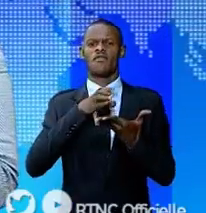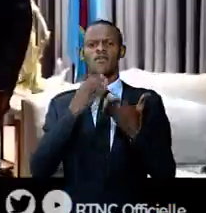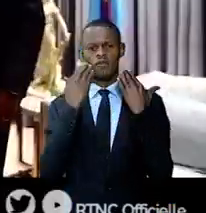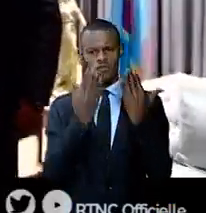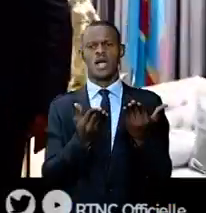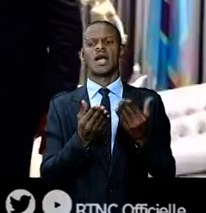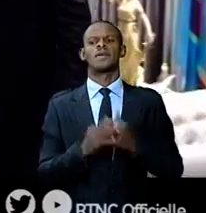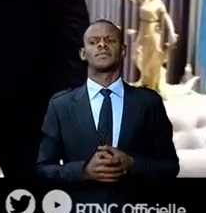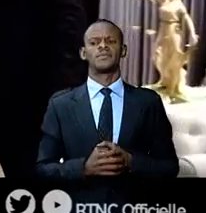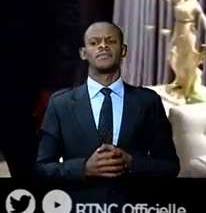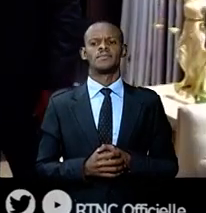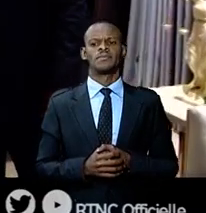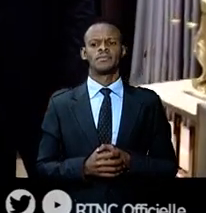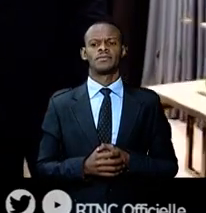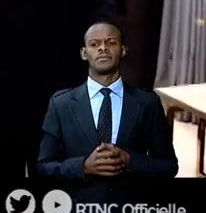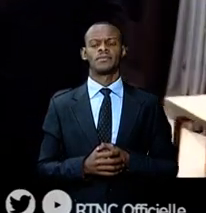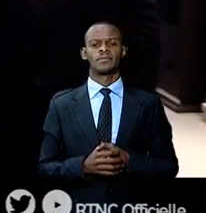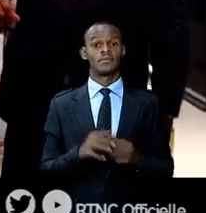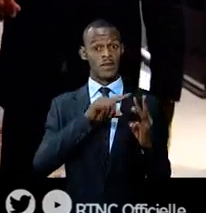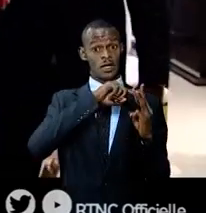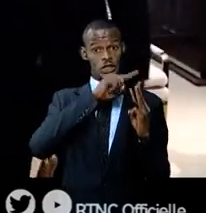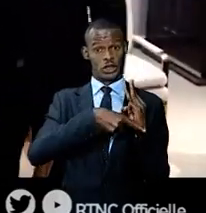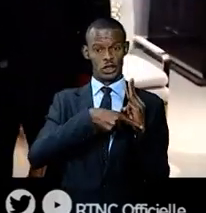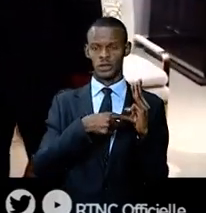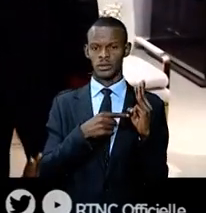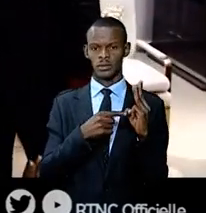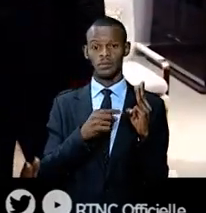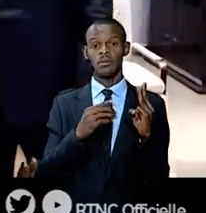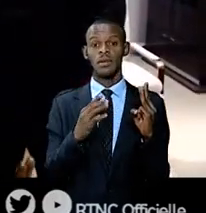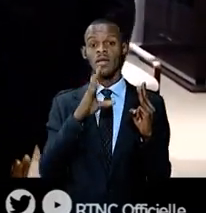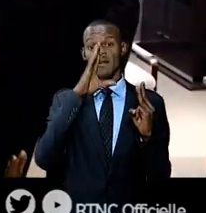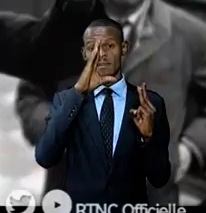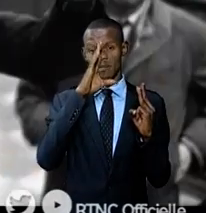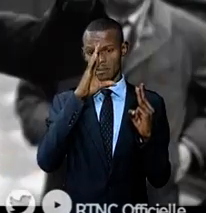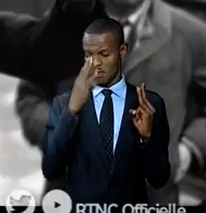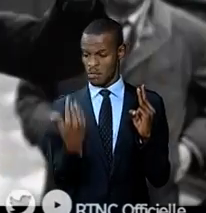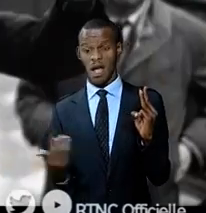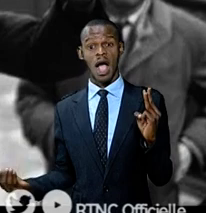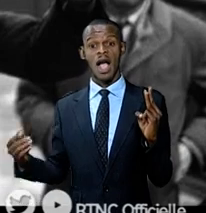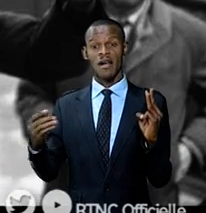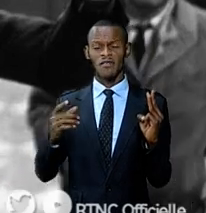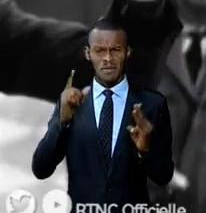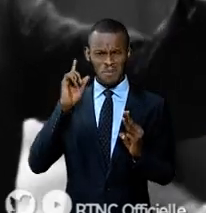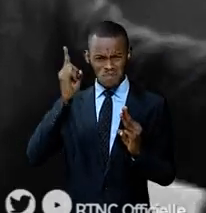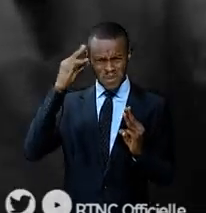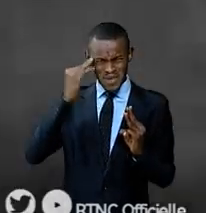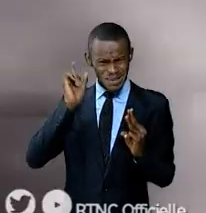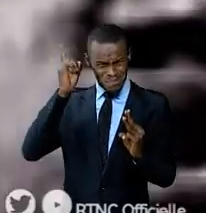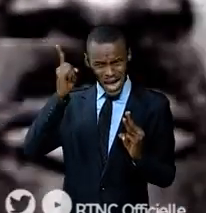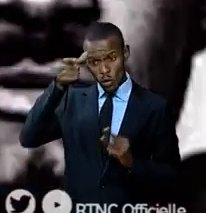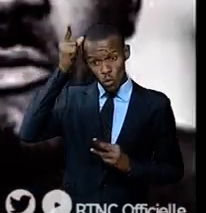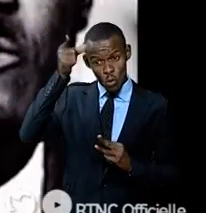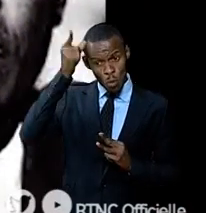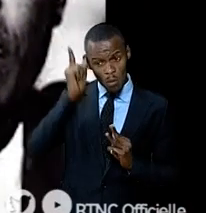Kibambeso-Moïsa. François, Roland et Juliana Lumumba, les trois enfants du tout premier ministre congolais Patrice Emery